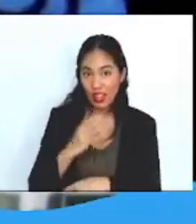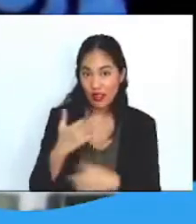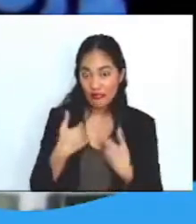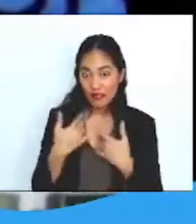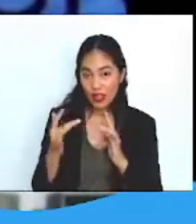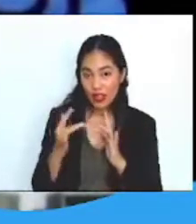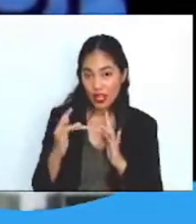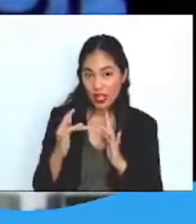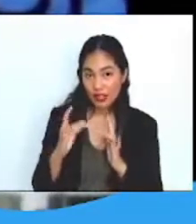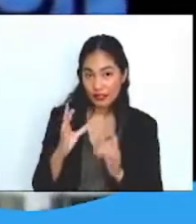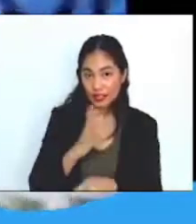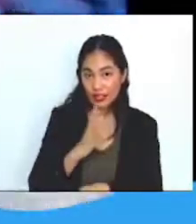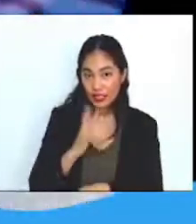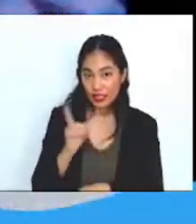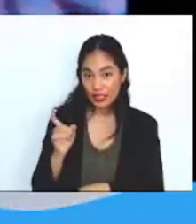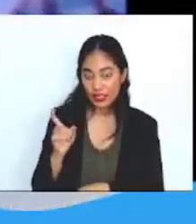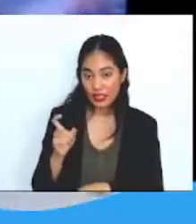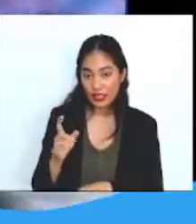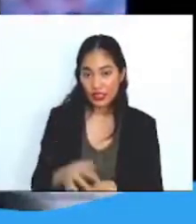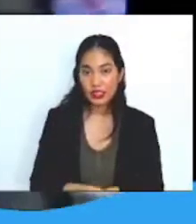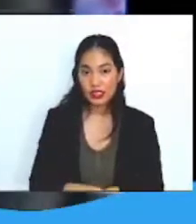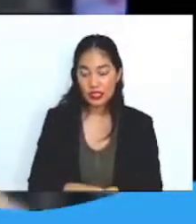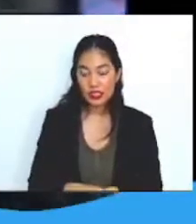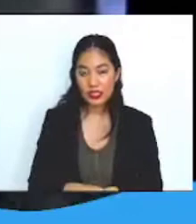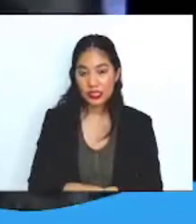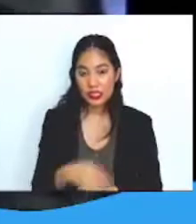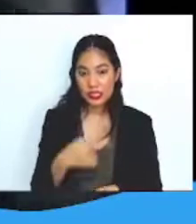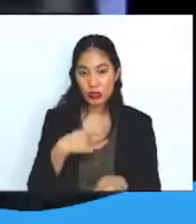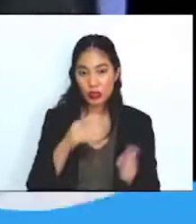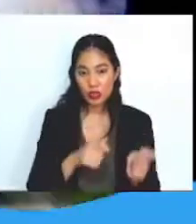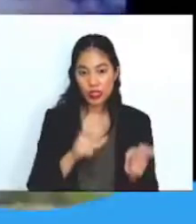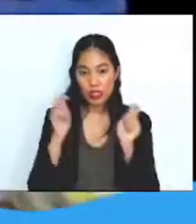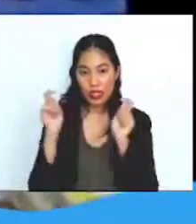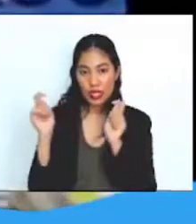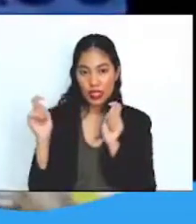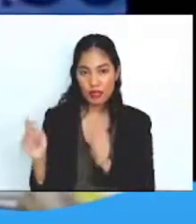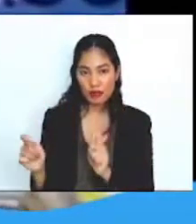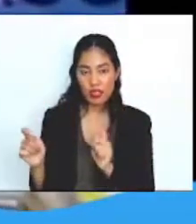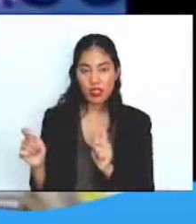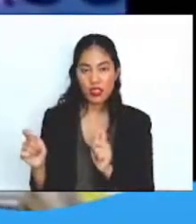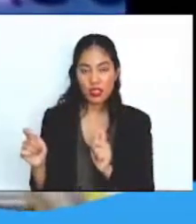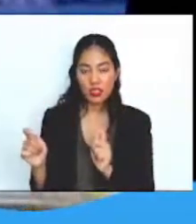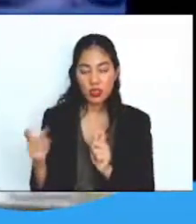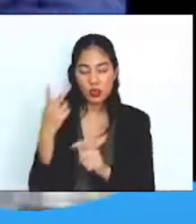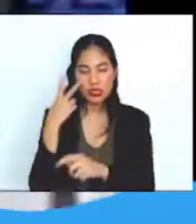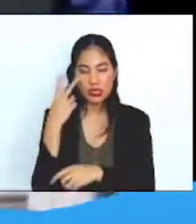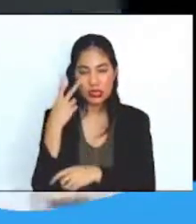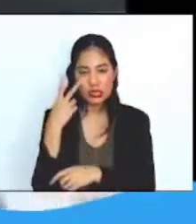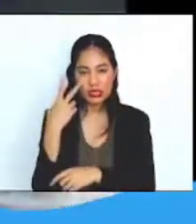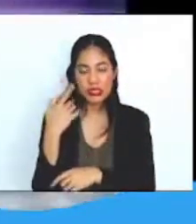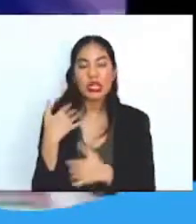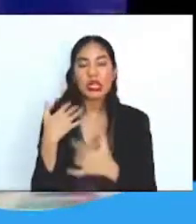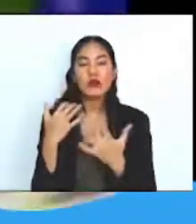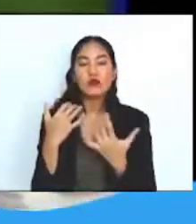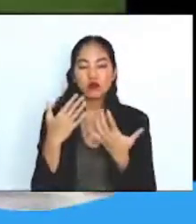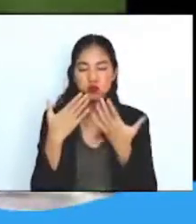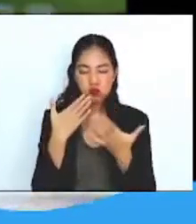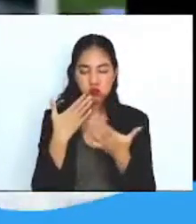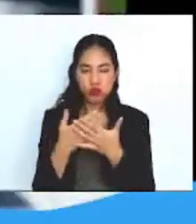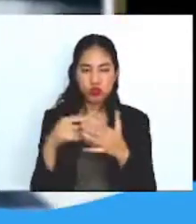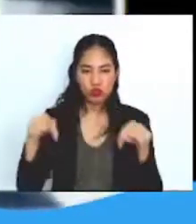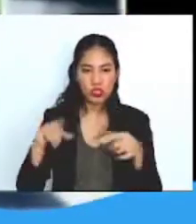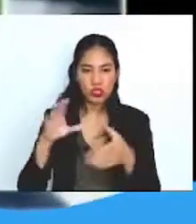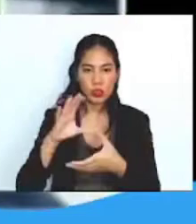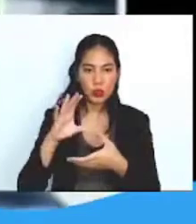Pam. Lilipat lang ako ng pato para makita nyo kung gano'ng kahusay itong Division of Caloocan natin. Pag nakita nyo